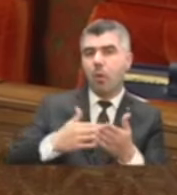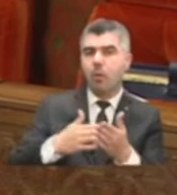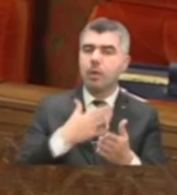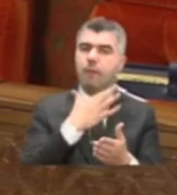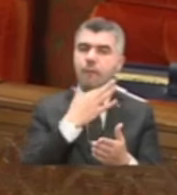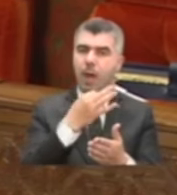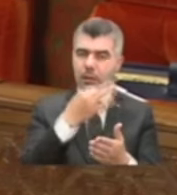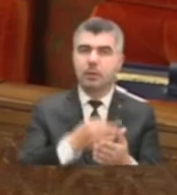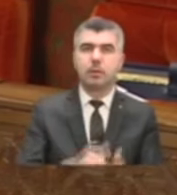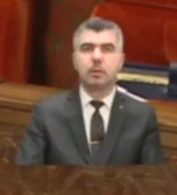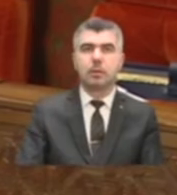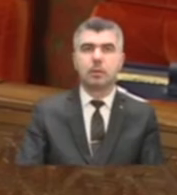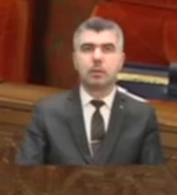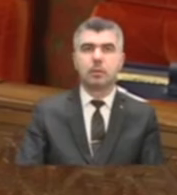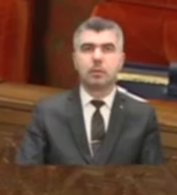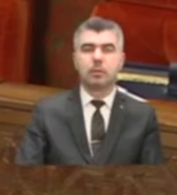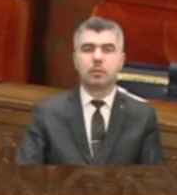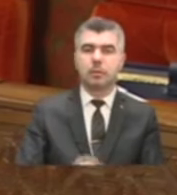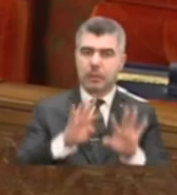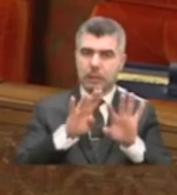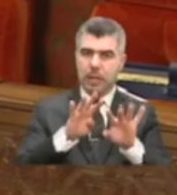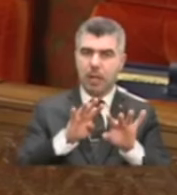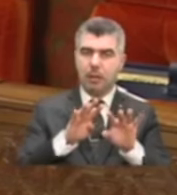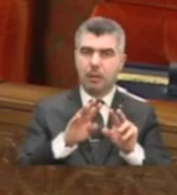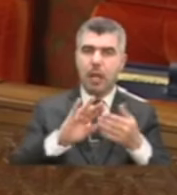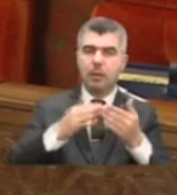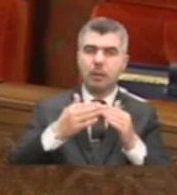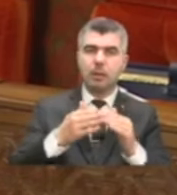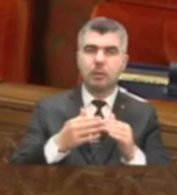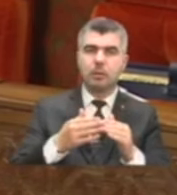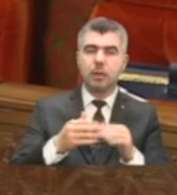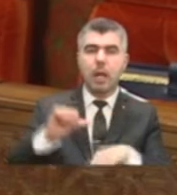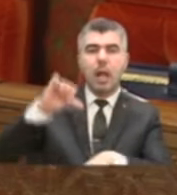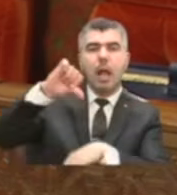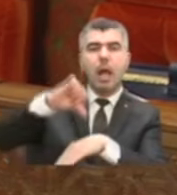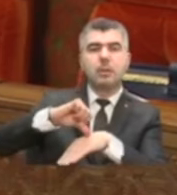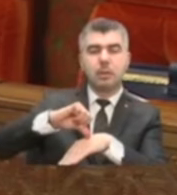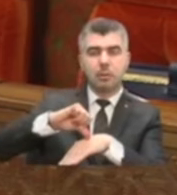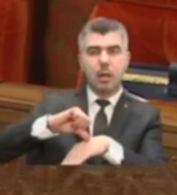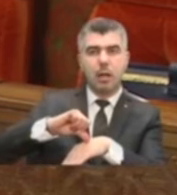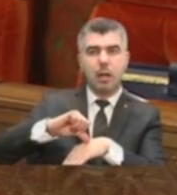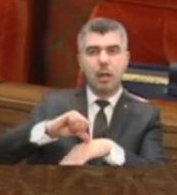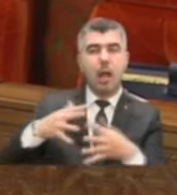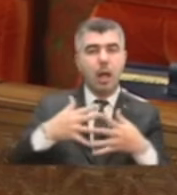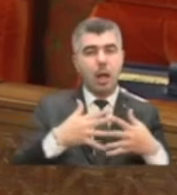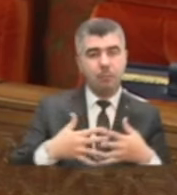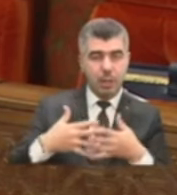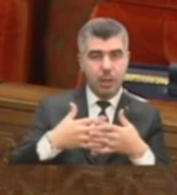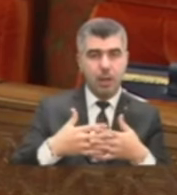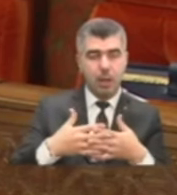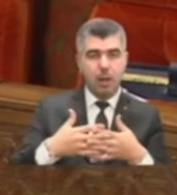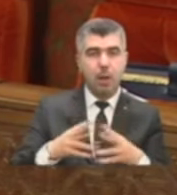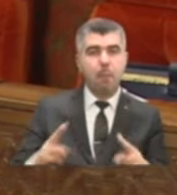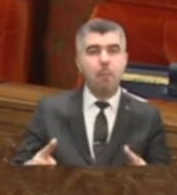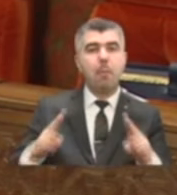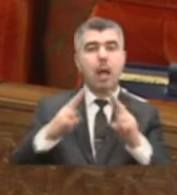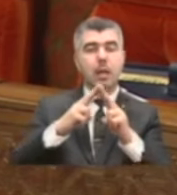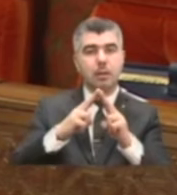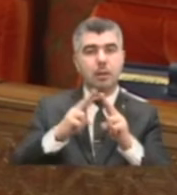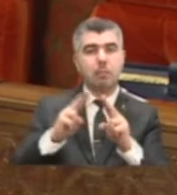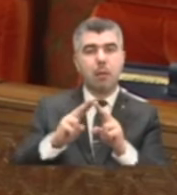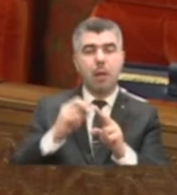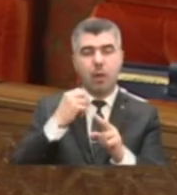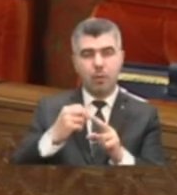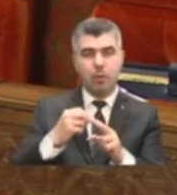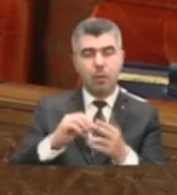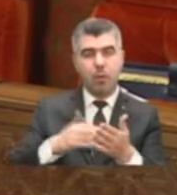بسهوله. دخلوا وطلبوا نيويورك باريس، ما طلبوش نيويورك كازا،